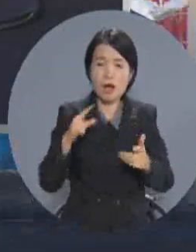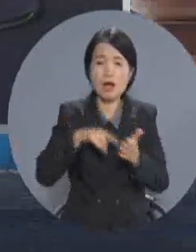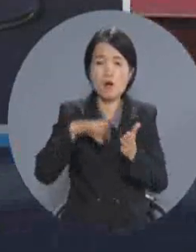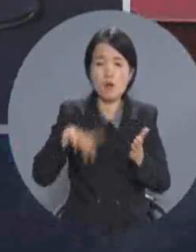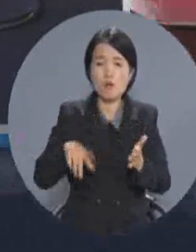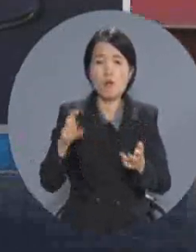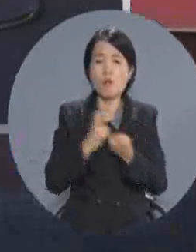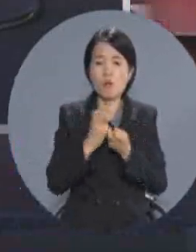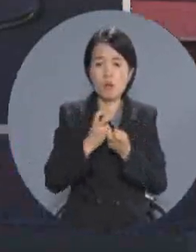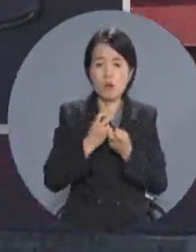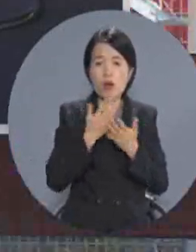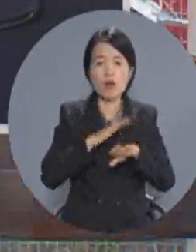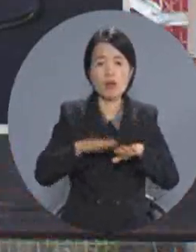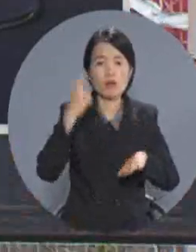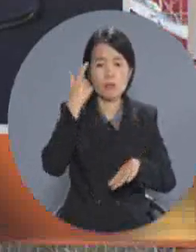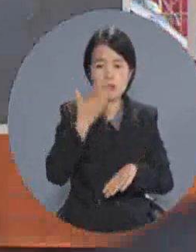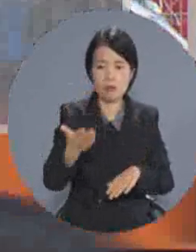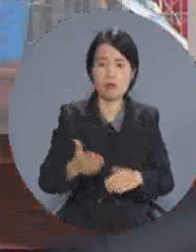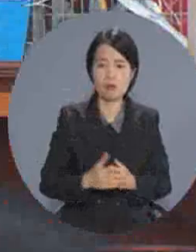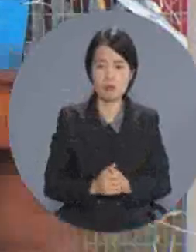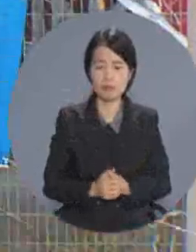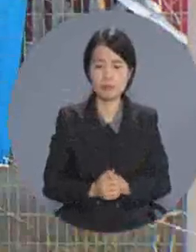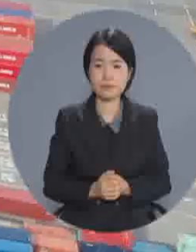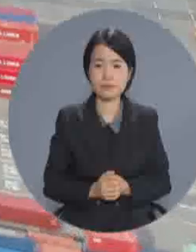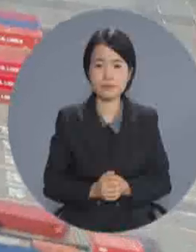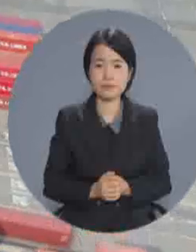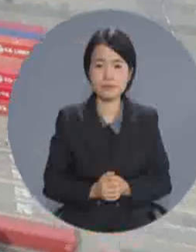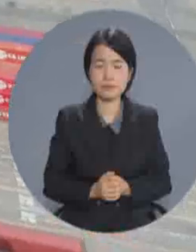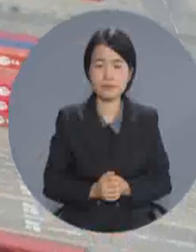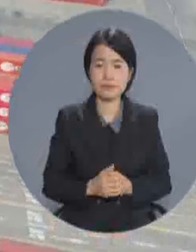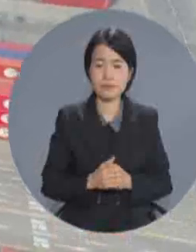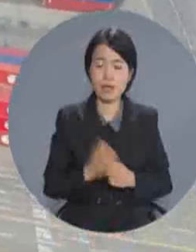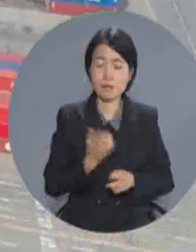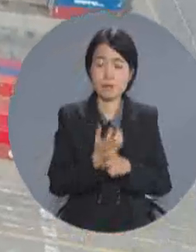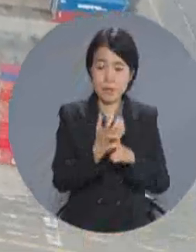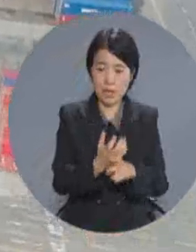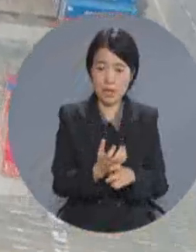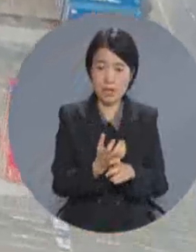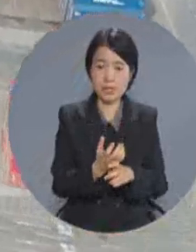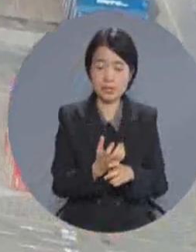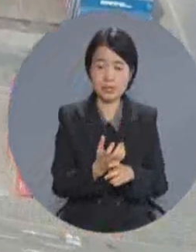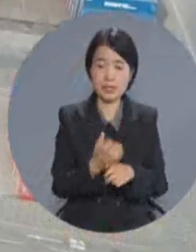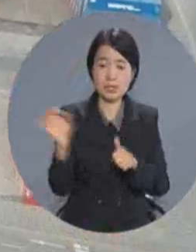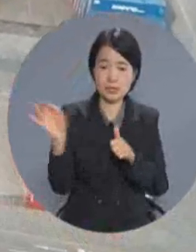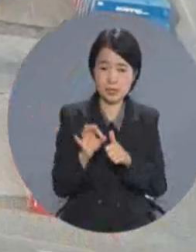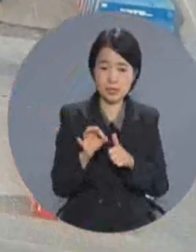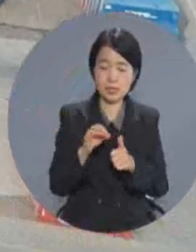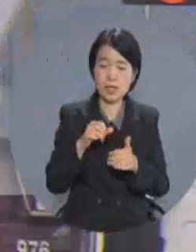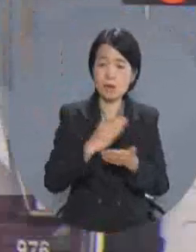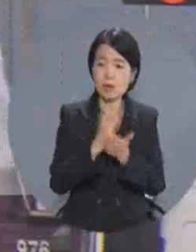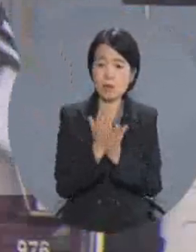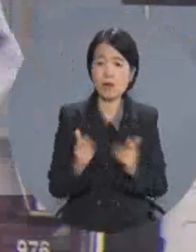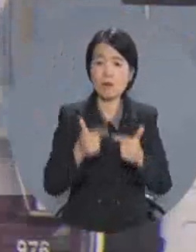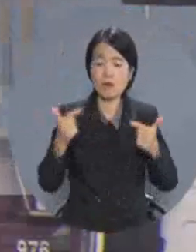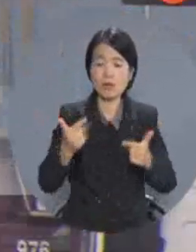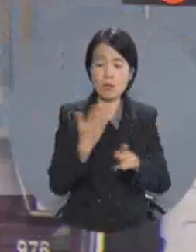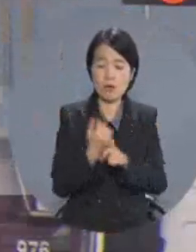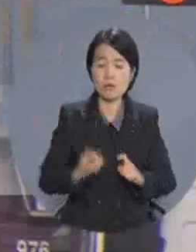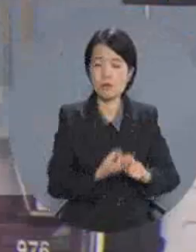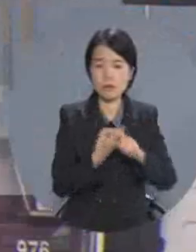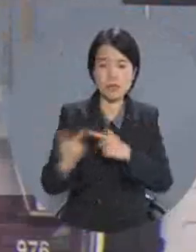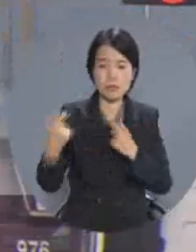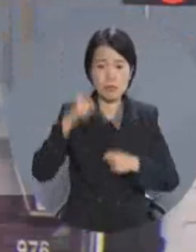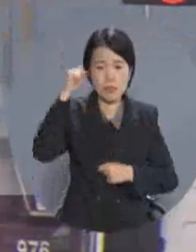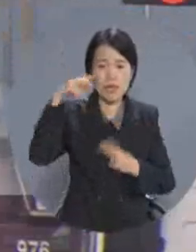각종 공과금, 이걸 뭘로 어떻게 할 겁니까, 이것은. 안전후임제 일몰제 폐지와 품목 확대를 요구하는 화물연대